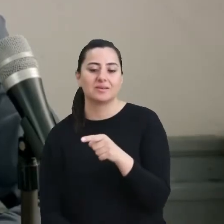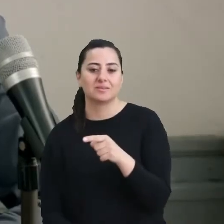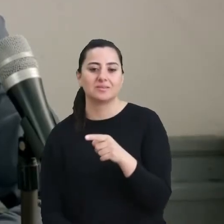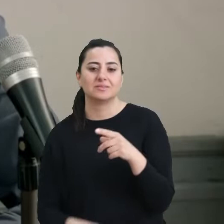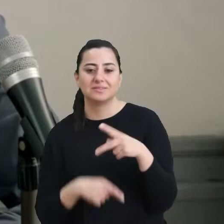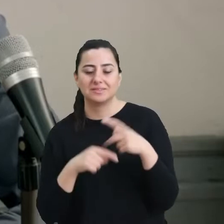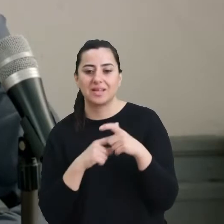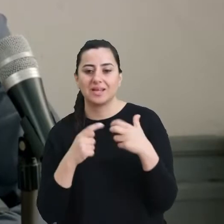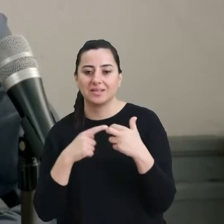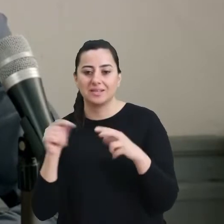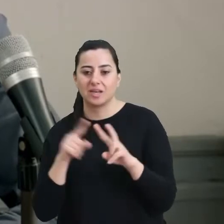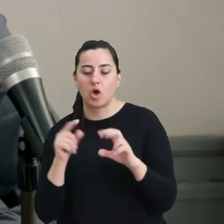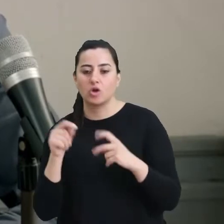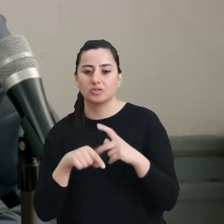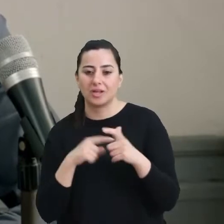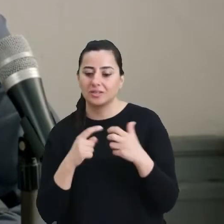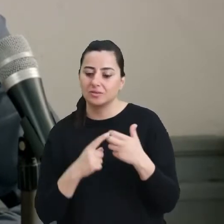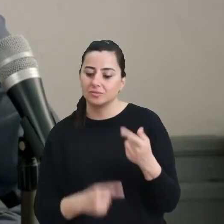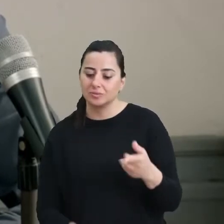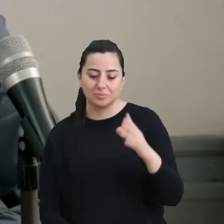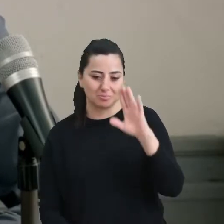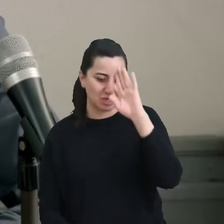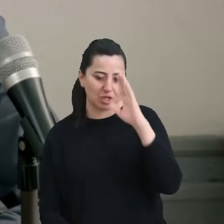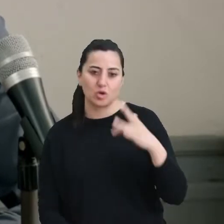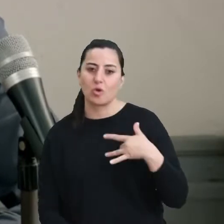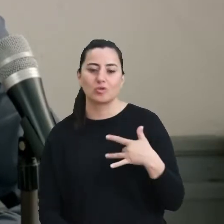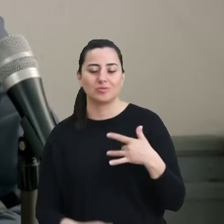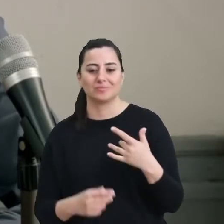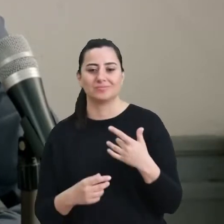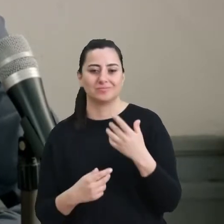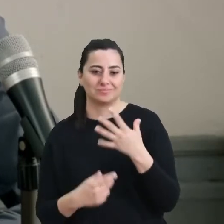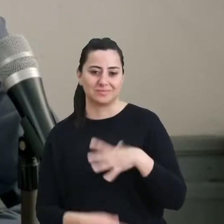Zerrin Özer'den şu benim paşa gönlümü çalıverin demiş.